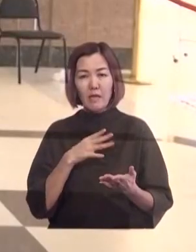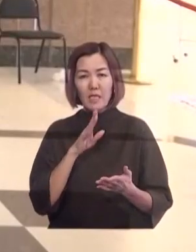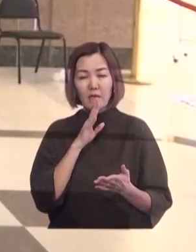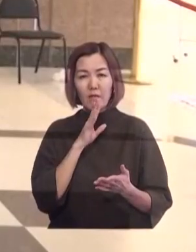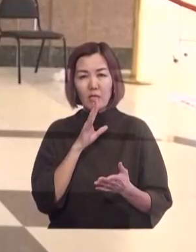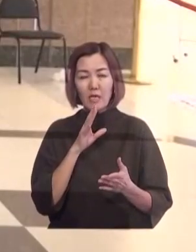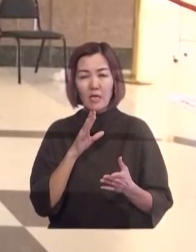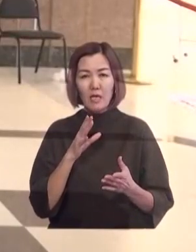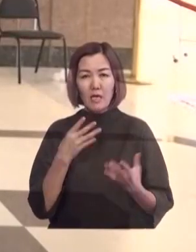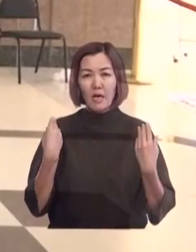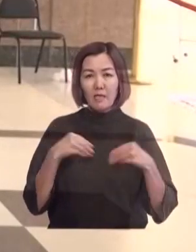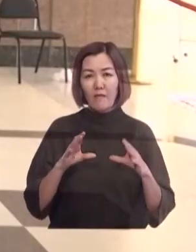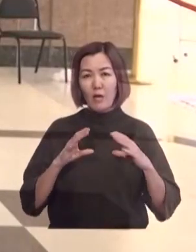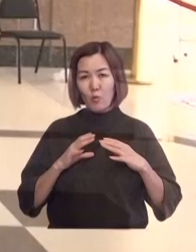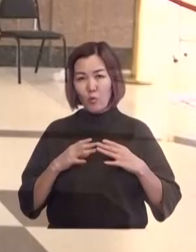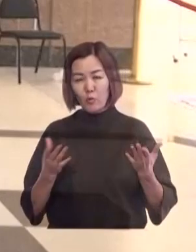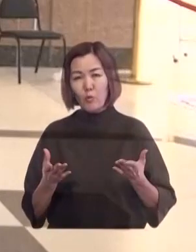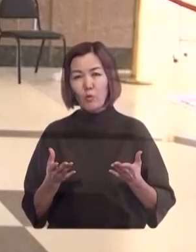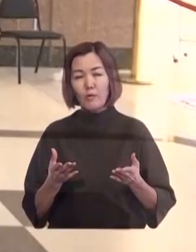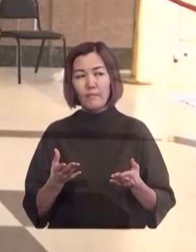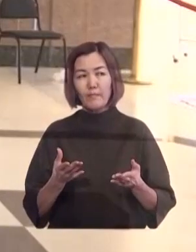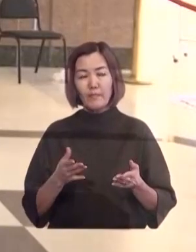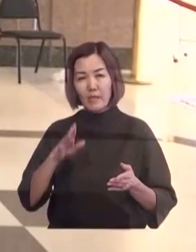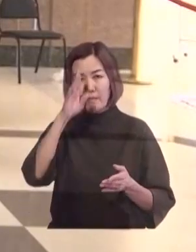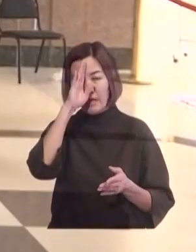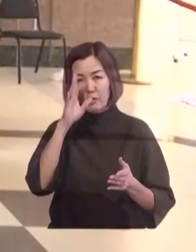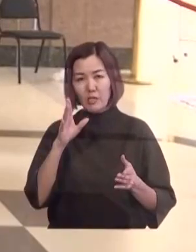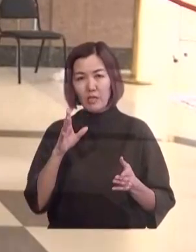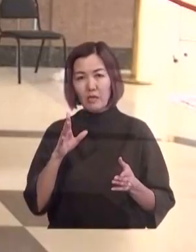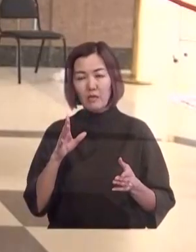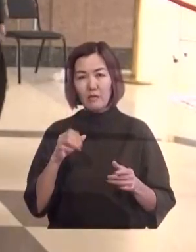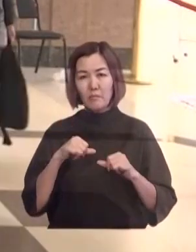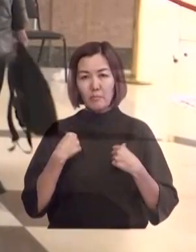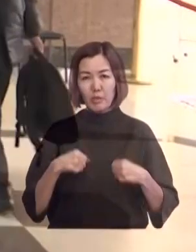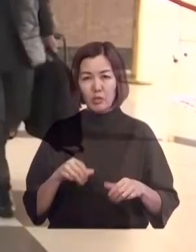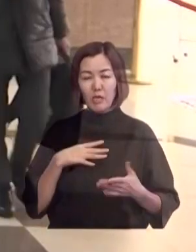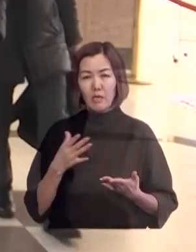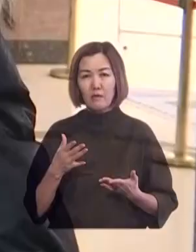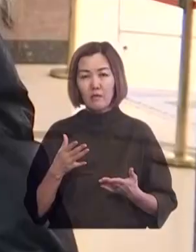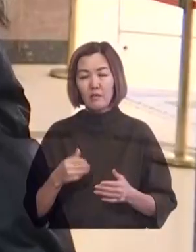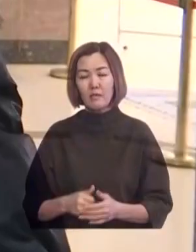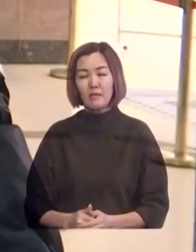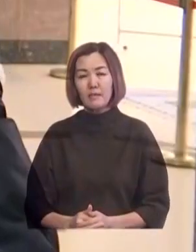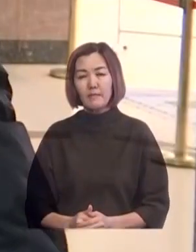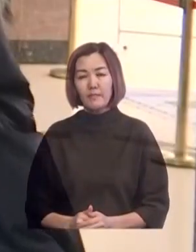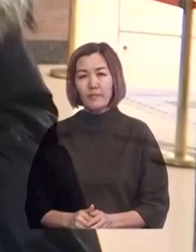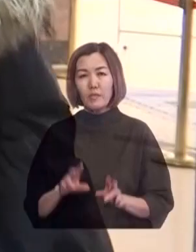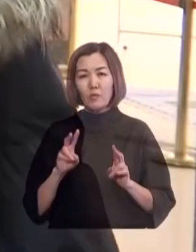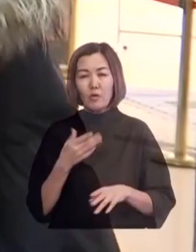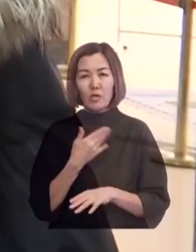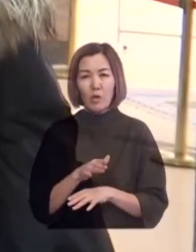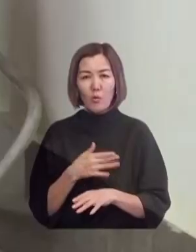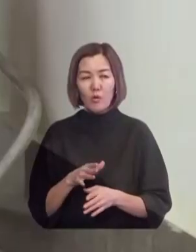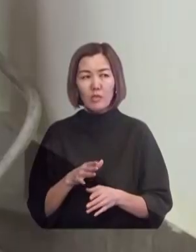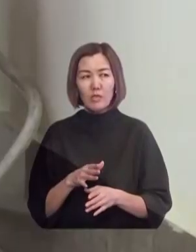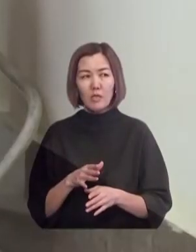куртках, а в основном мальчики сидели в пиджаках, Ну, в школьной форме, да. Только на улице, в школе